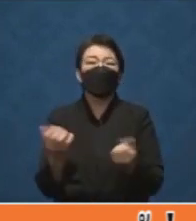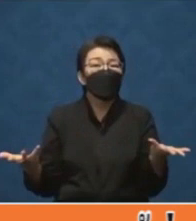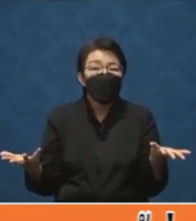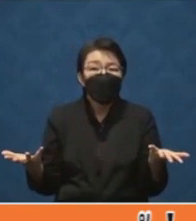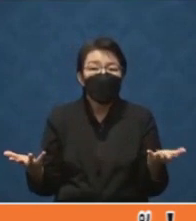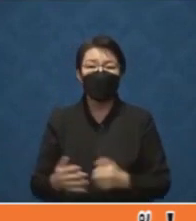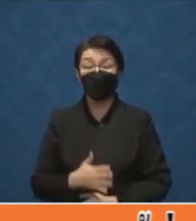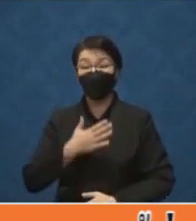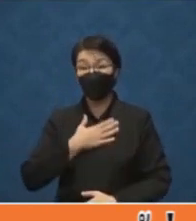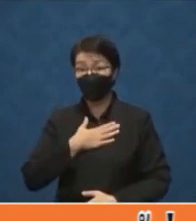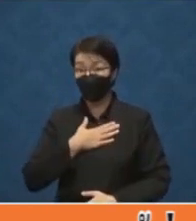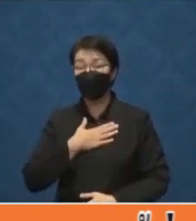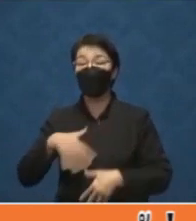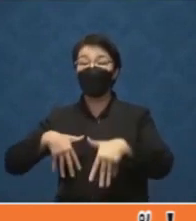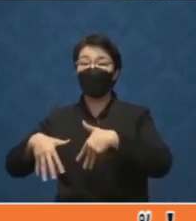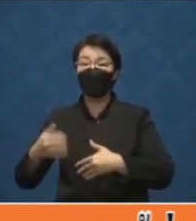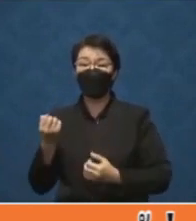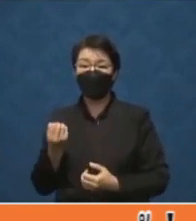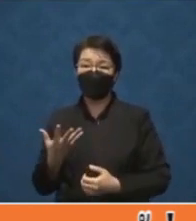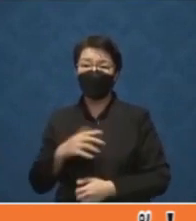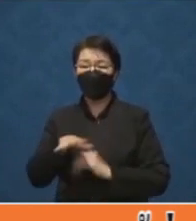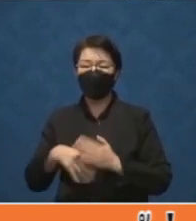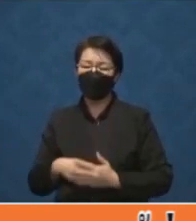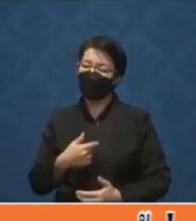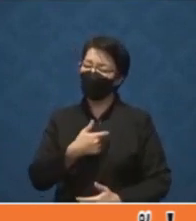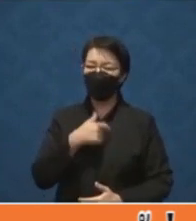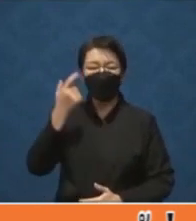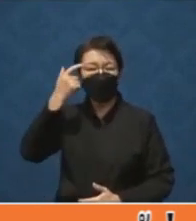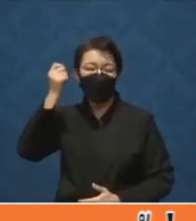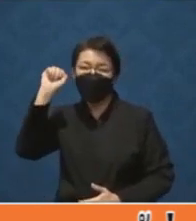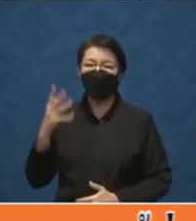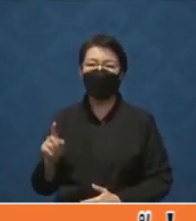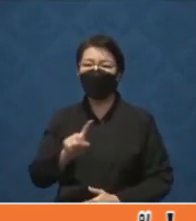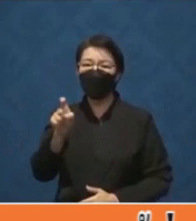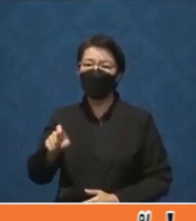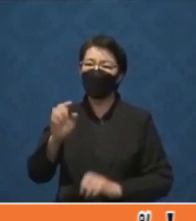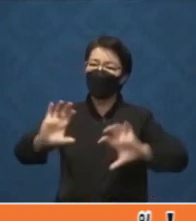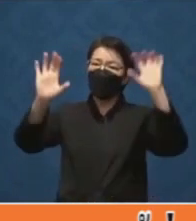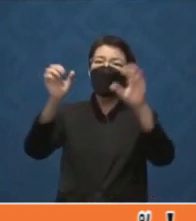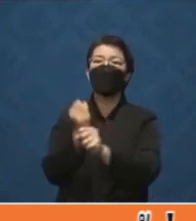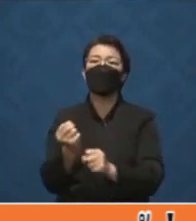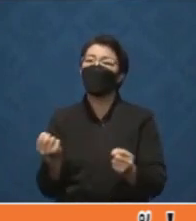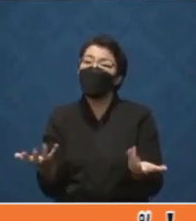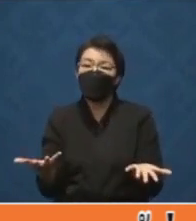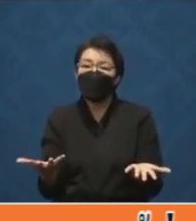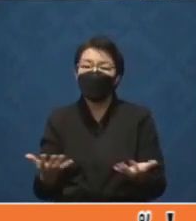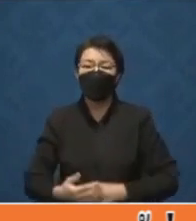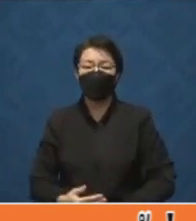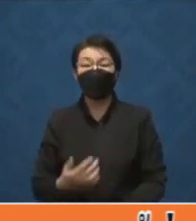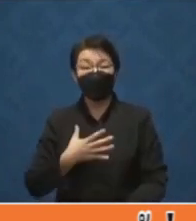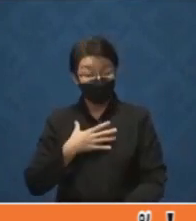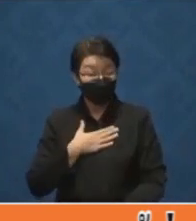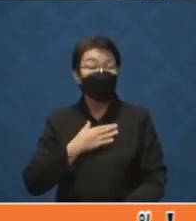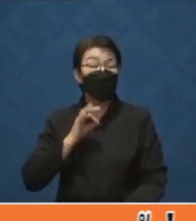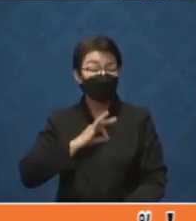งที่ผมและพี่น้องประชาชนจำนวนมากคาใจและไม่อาจจะเข้าใจถึงการกระทำของรัฐบาลได้เอาจริงๆนะครับ